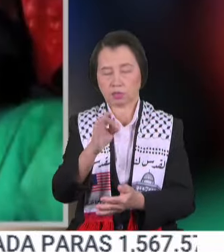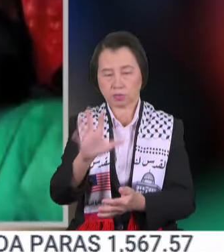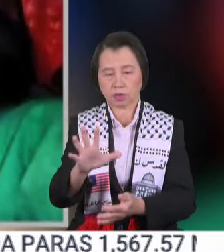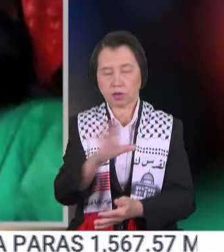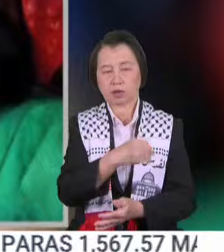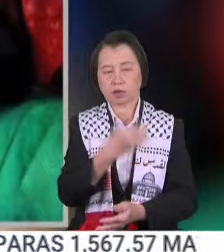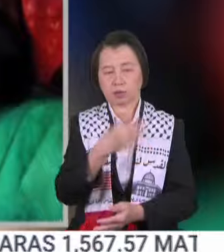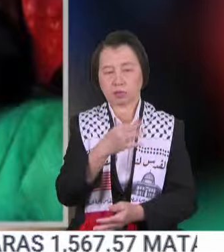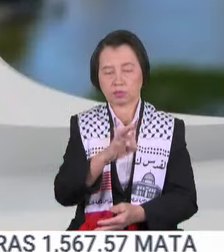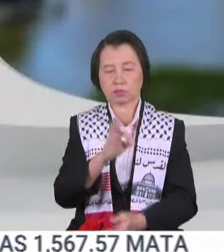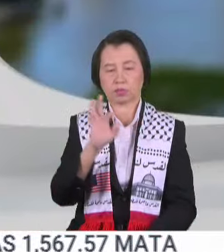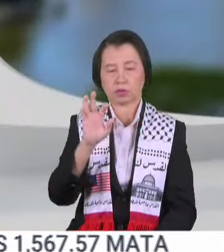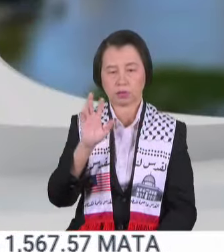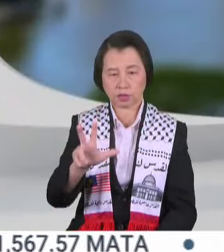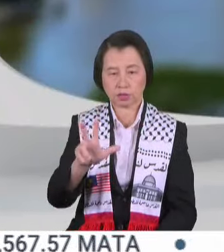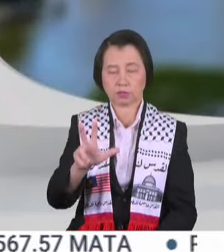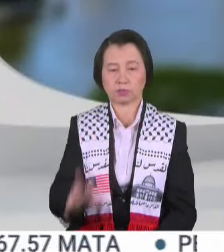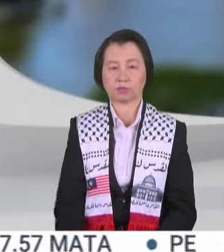1959-1963.